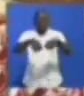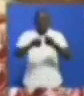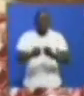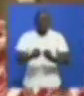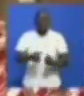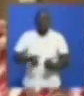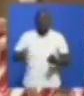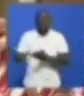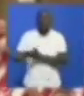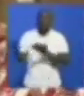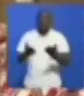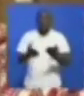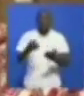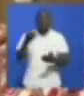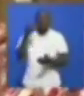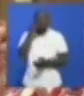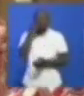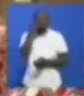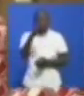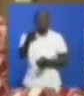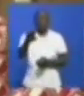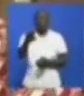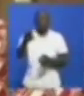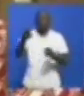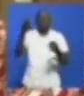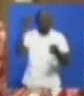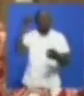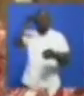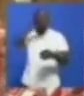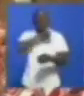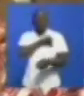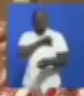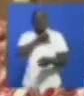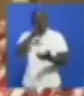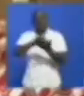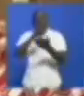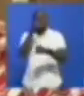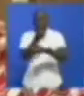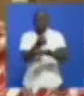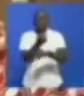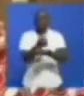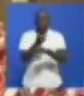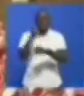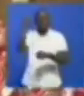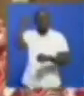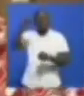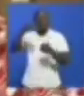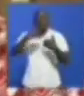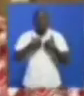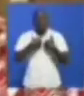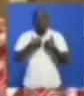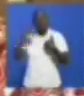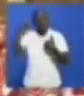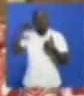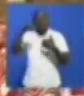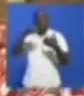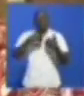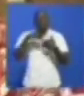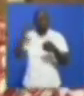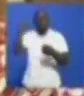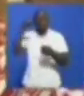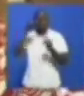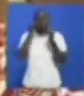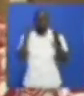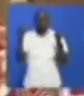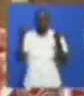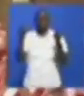chaleur. Un des avantages des pierres de taille, c'est que c'est des pierres qui ont une bonne isolation thermique, qui sont des isolants thermiques. C'est